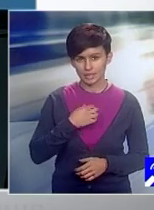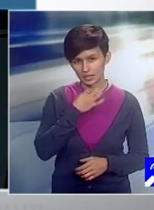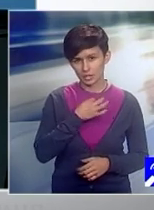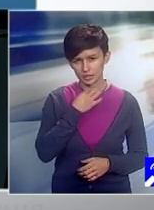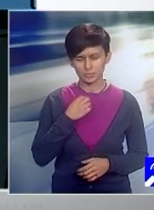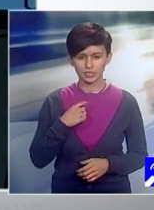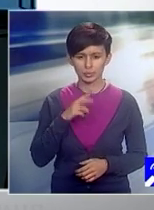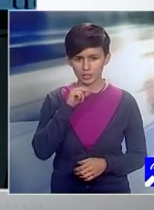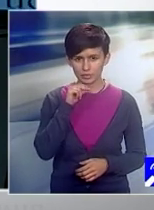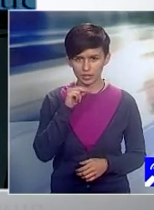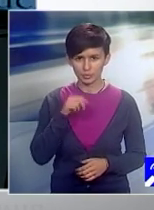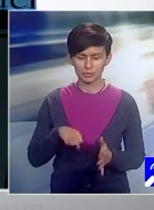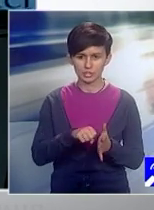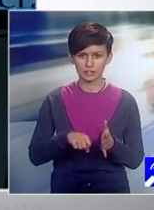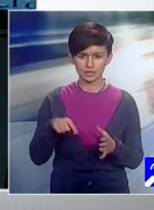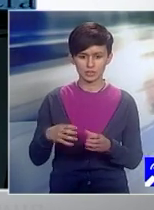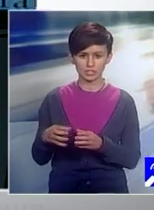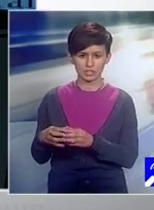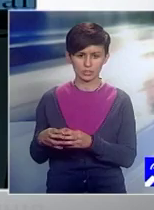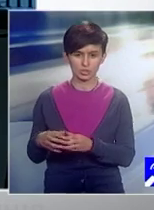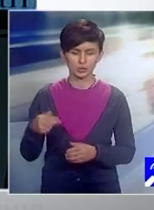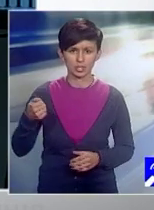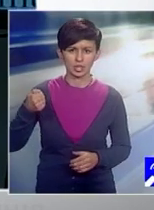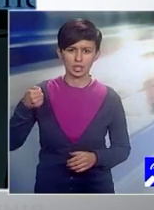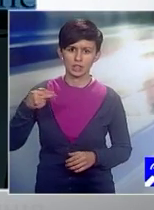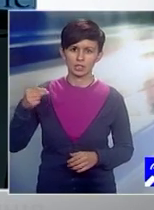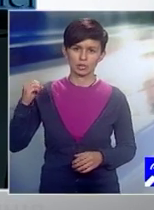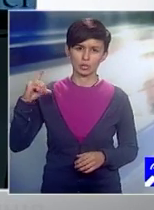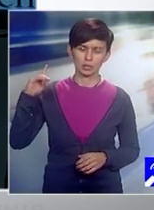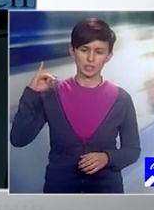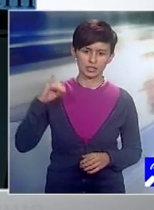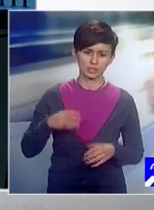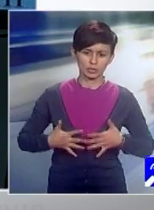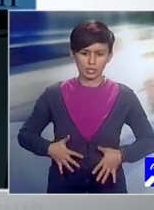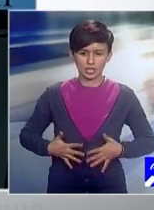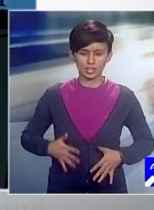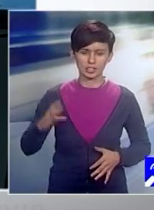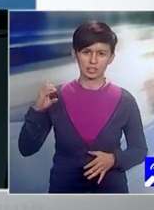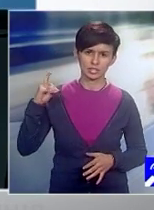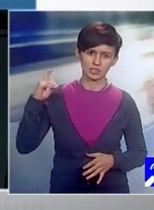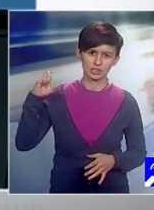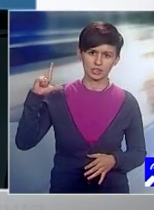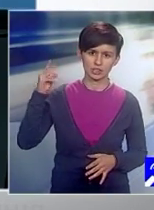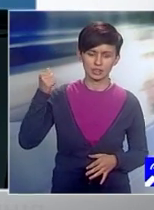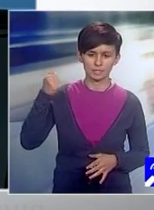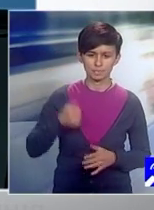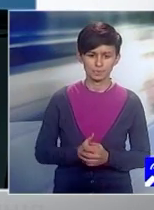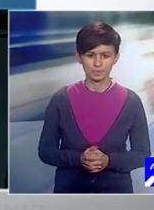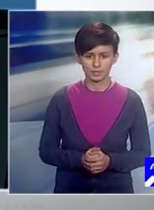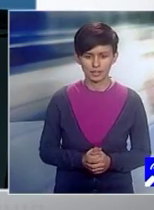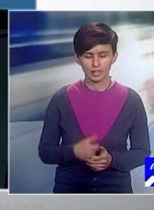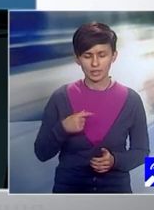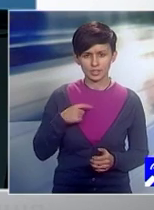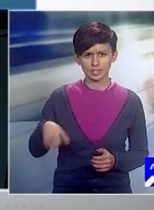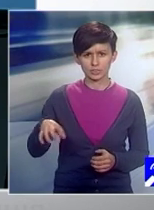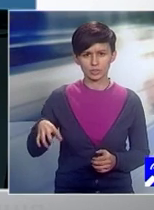în filmul tău despre acest grup etnic, haholi sau ucrainenii din Delta, în principal te-ai axat pe cei din Sfântul Gheorghe. Da. O